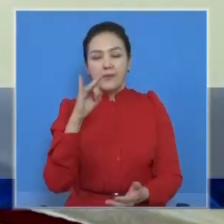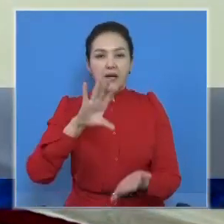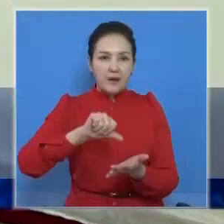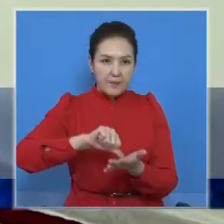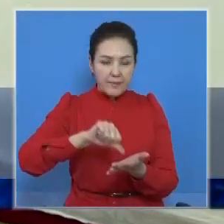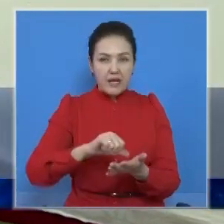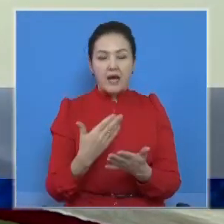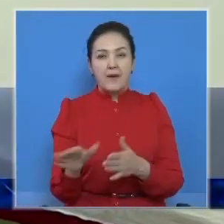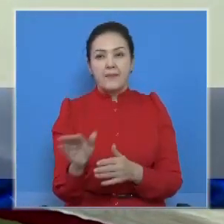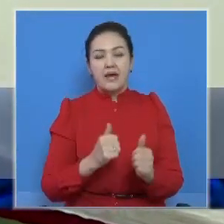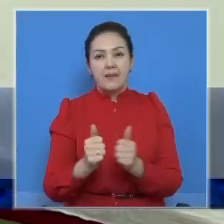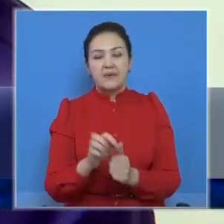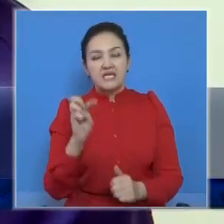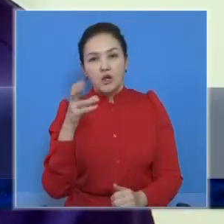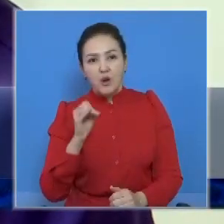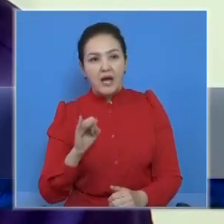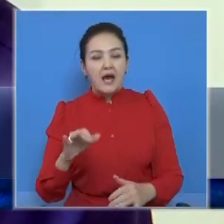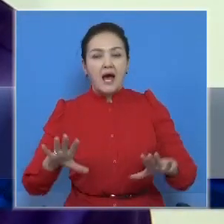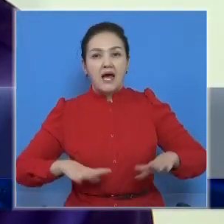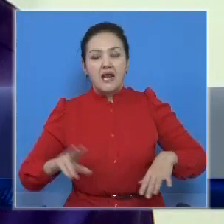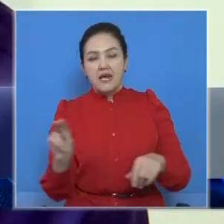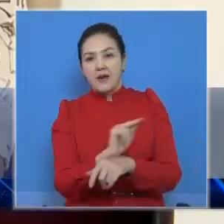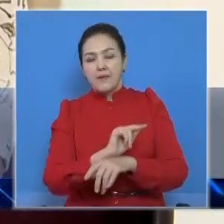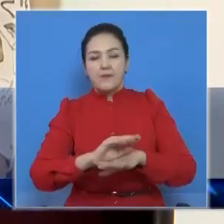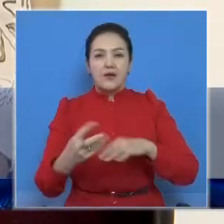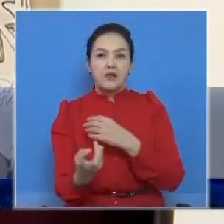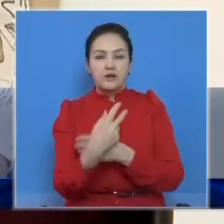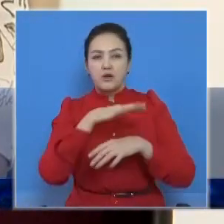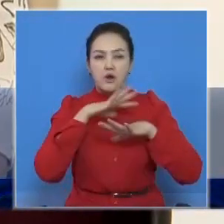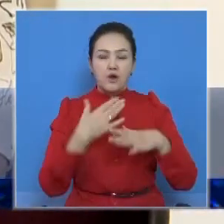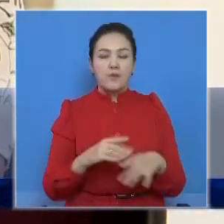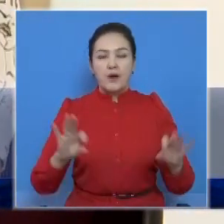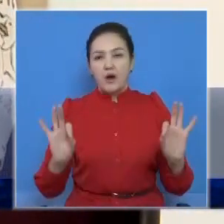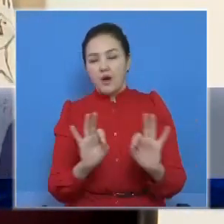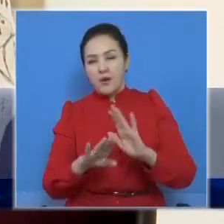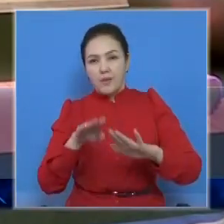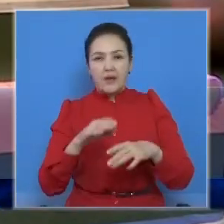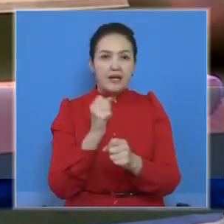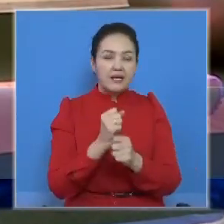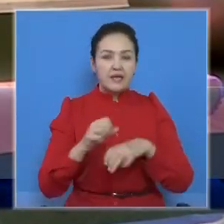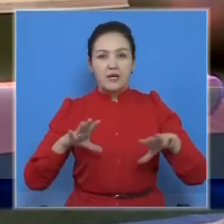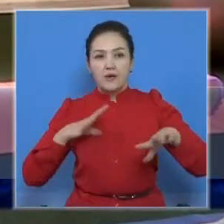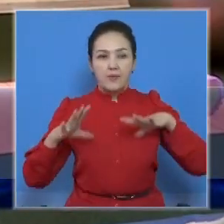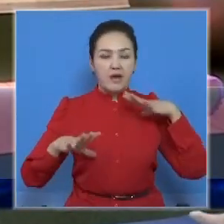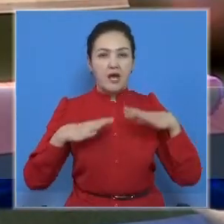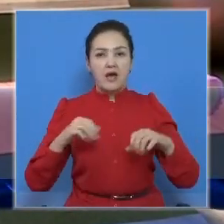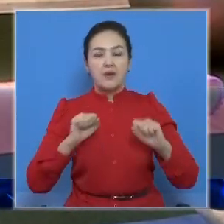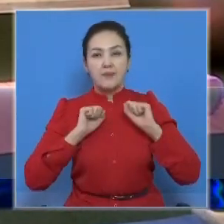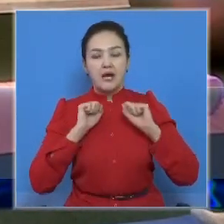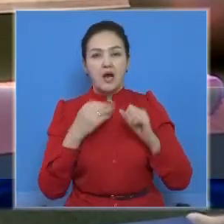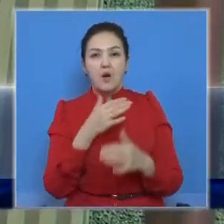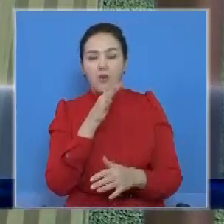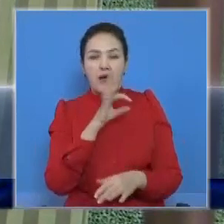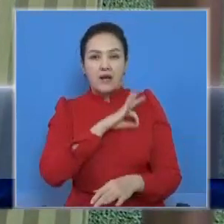танытқан. Бәрінен бұрын психолог пен арт-терапияға келушілер көп. Кейбірі қолөнер бұйымдарын жасайды, дене шынықтырумен шұғылданады.